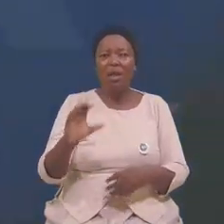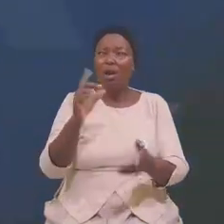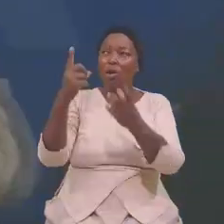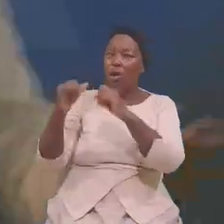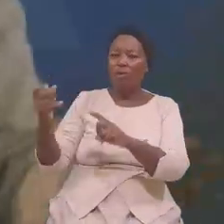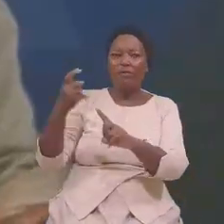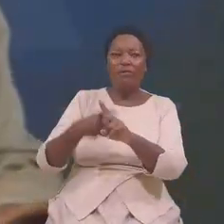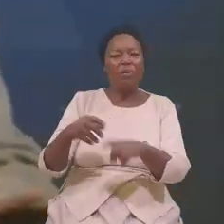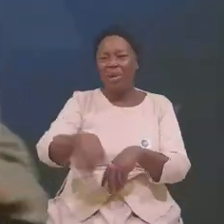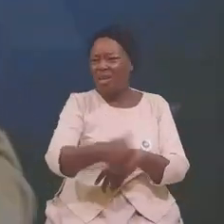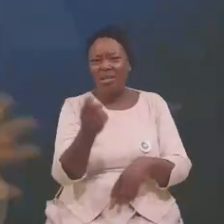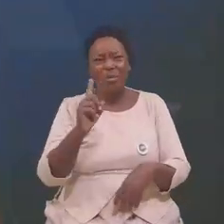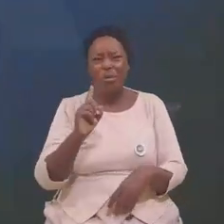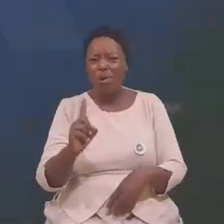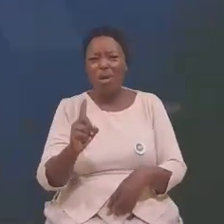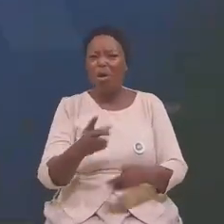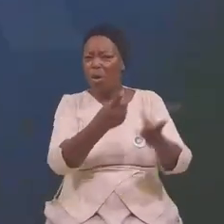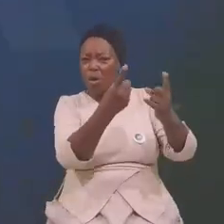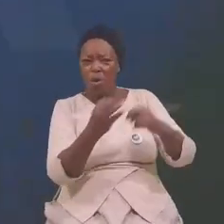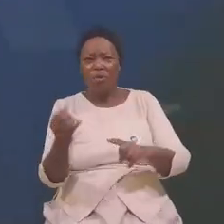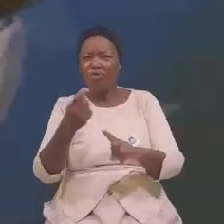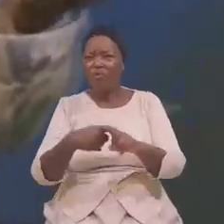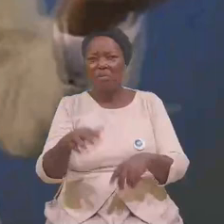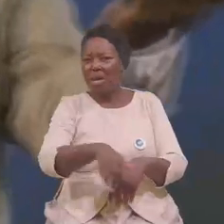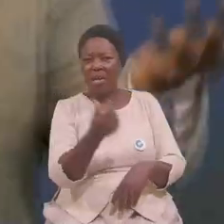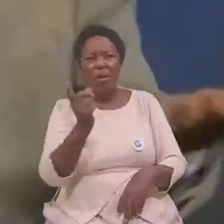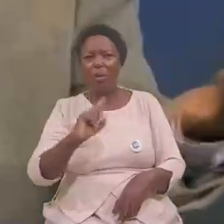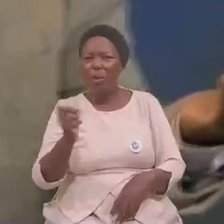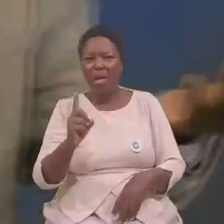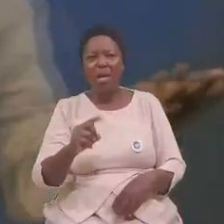venant de toute personne, venant de n'importe où. Christ